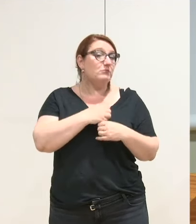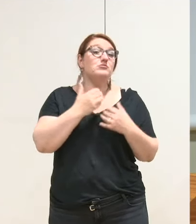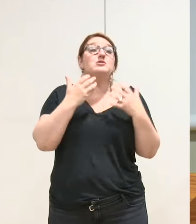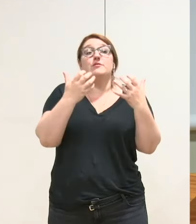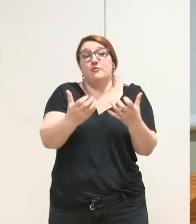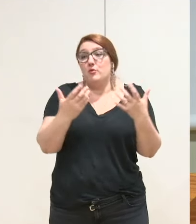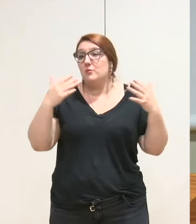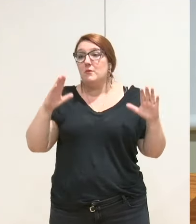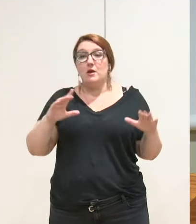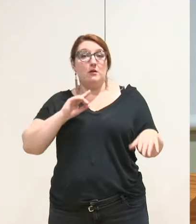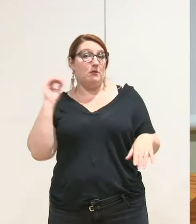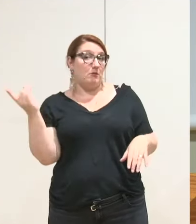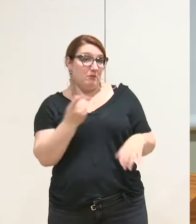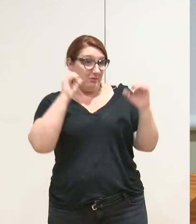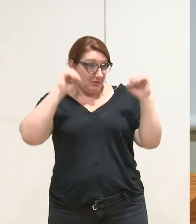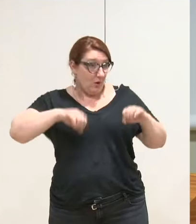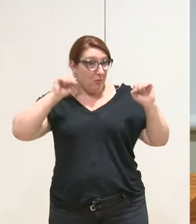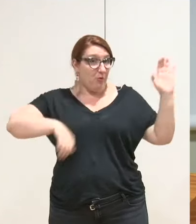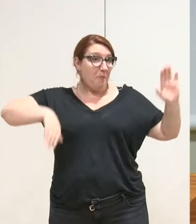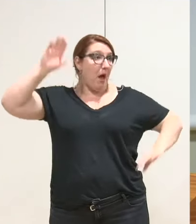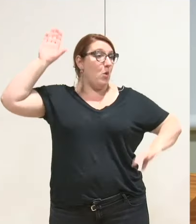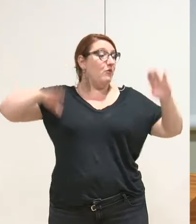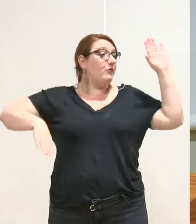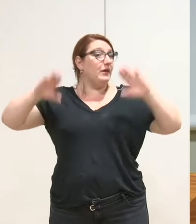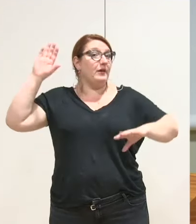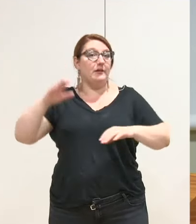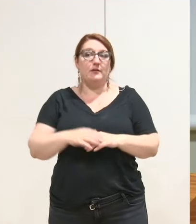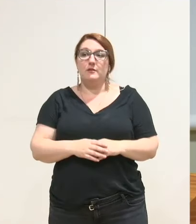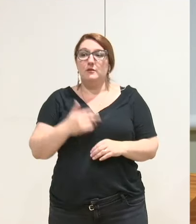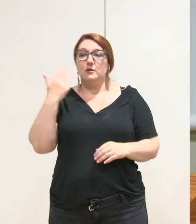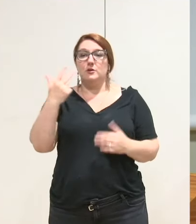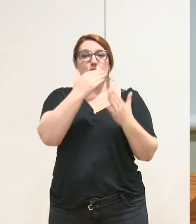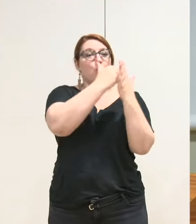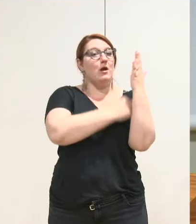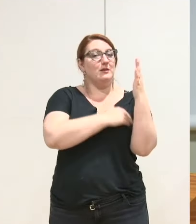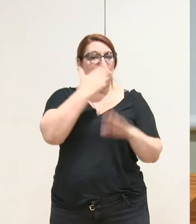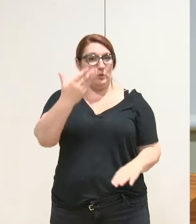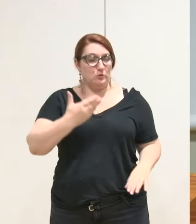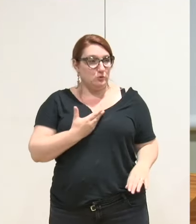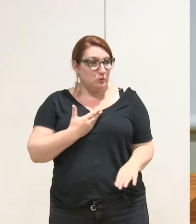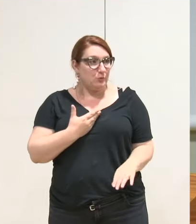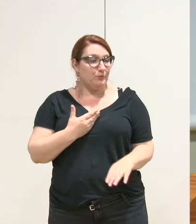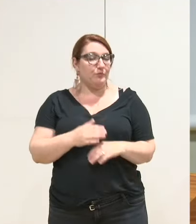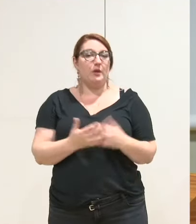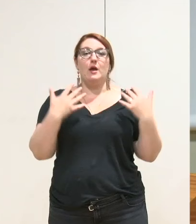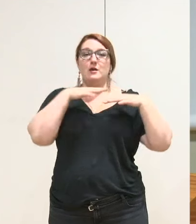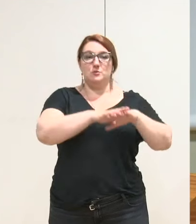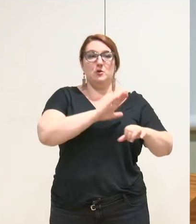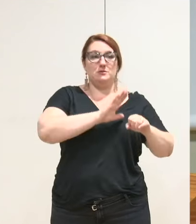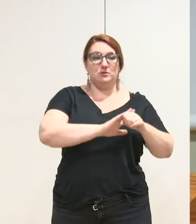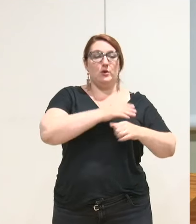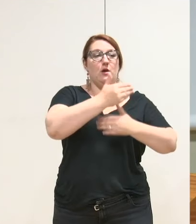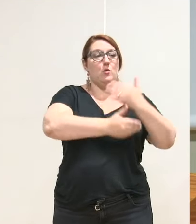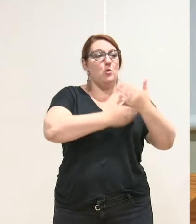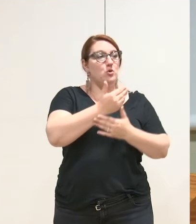mais si tout le monde en est d'accord nous pouvons le faire à main levée j'ai reçu trois listes de candidatures pour le rassemblement citoyen de la gauche et